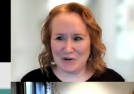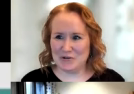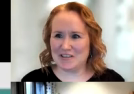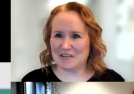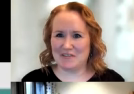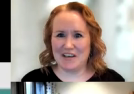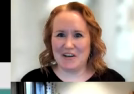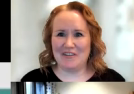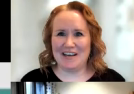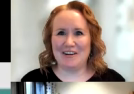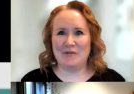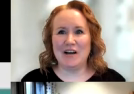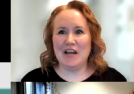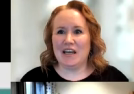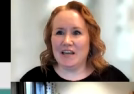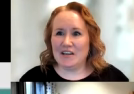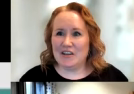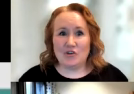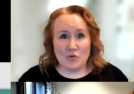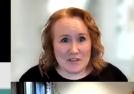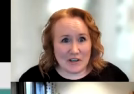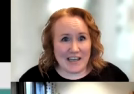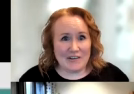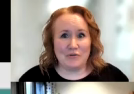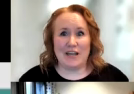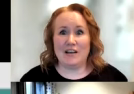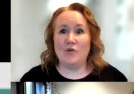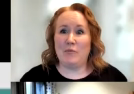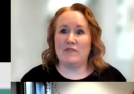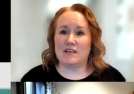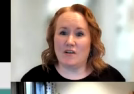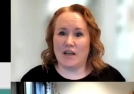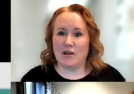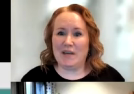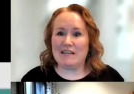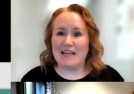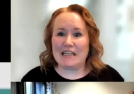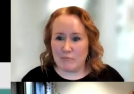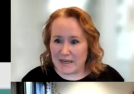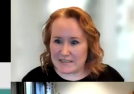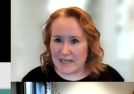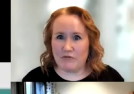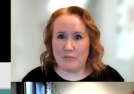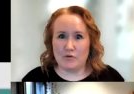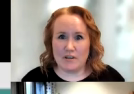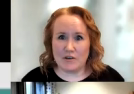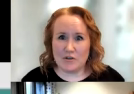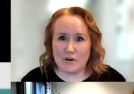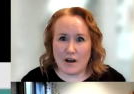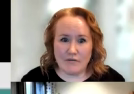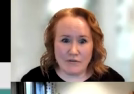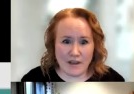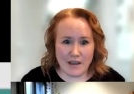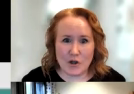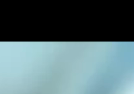Distribuere den rundt. Veldig, veldig bra. Tusen takk igjen til Toril. Da lurer jeg på om vi skal ta en liten benstrekk på 5 minutter, og